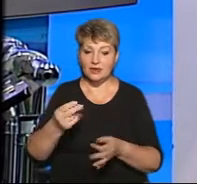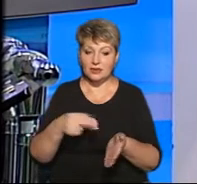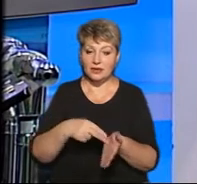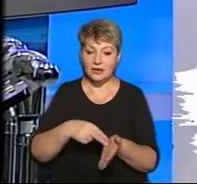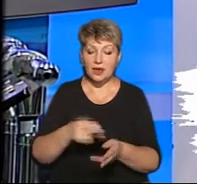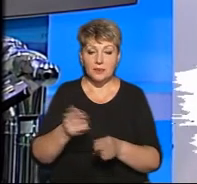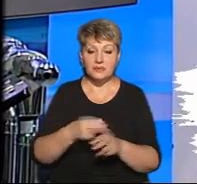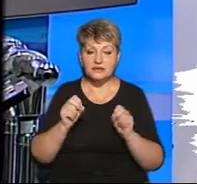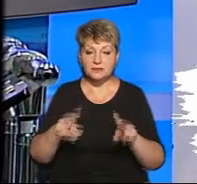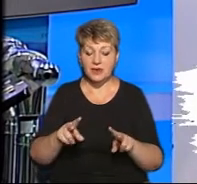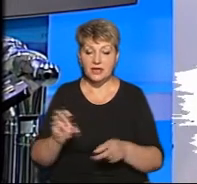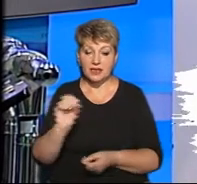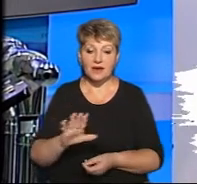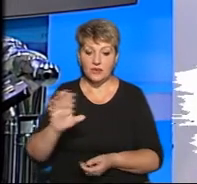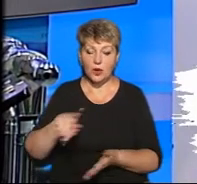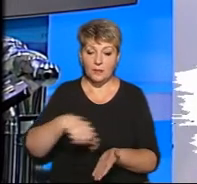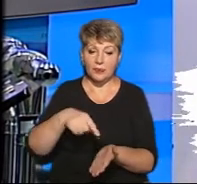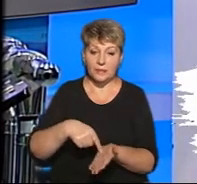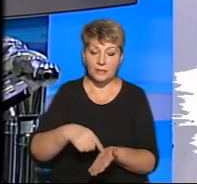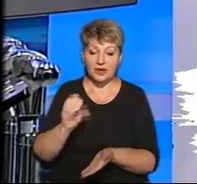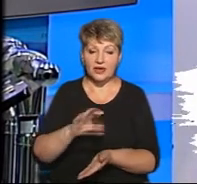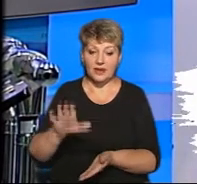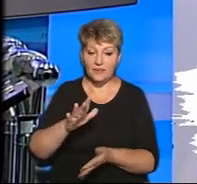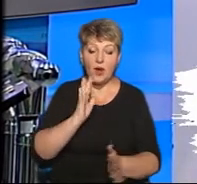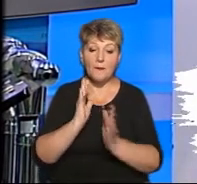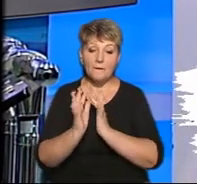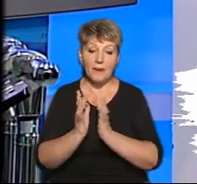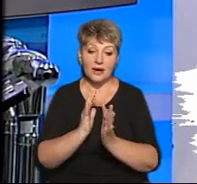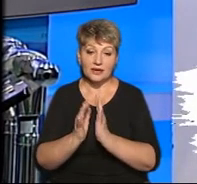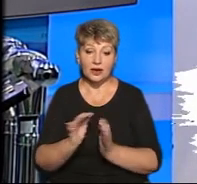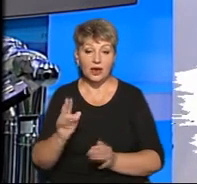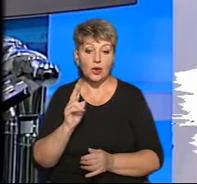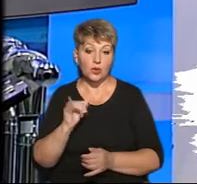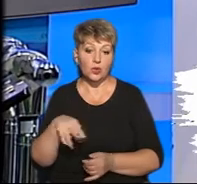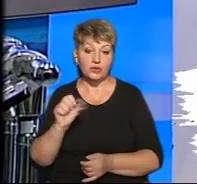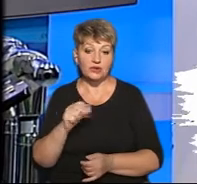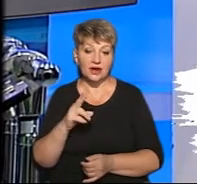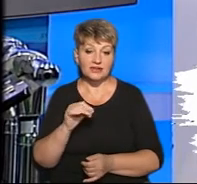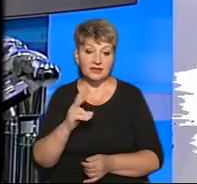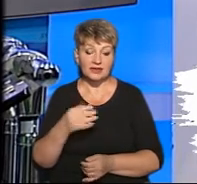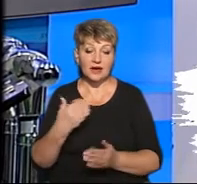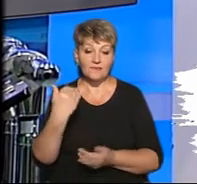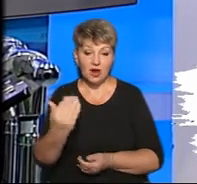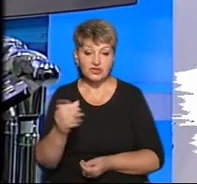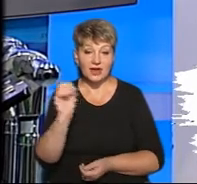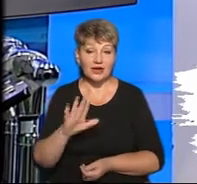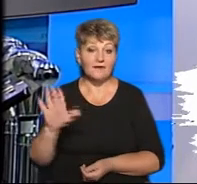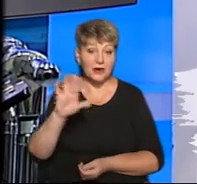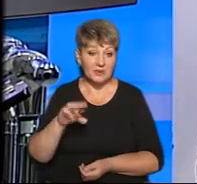безпечне місто, європейські парки та сквери і Кудактін, ваш європейський мер, тобто